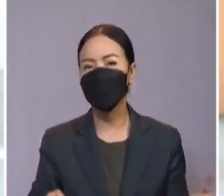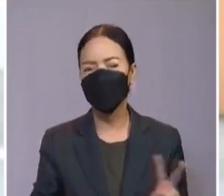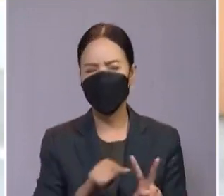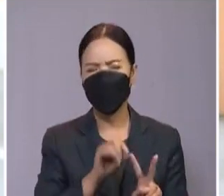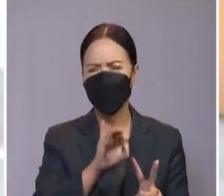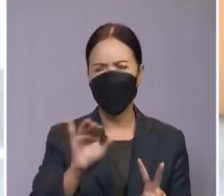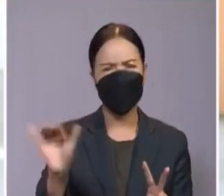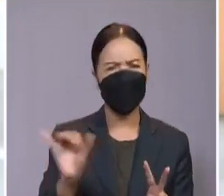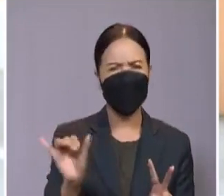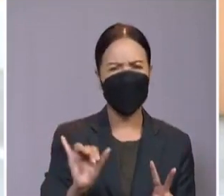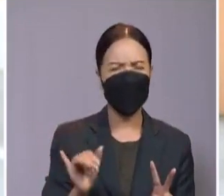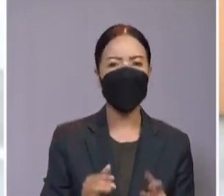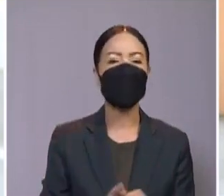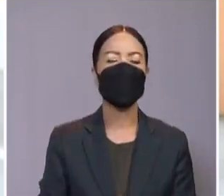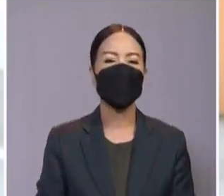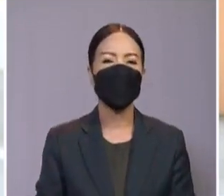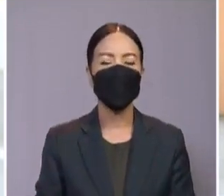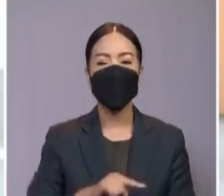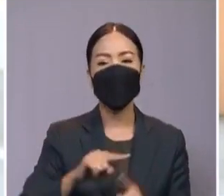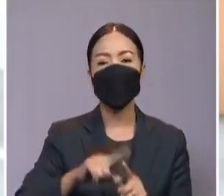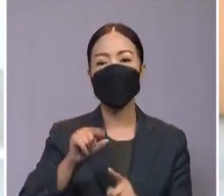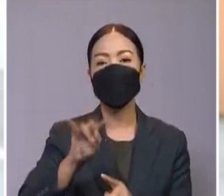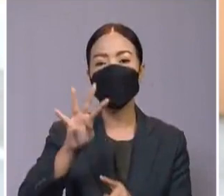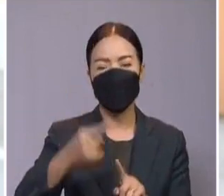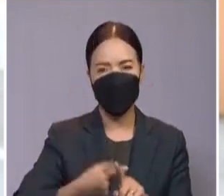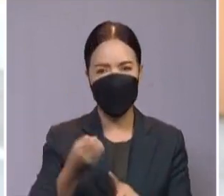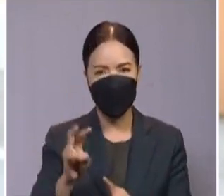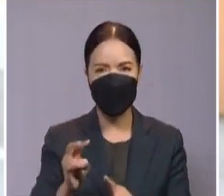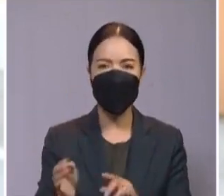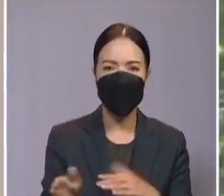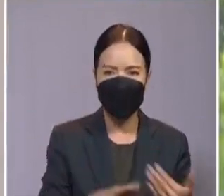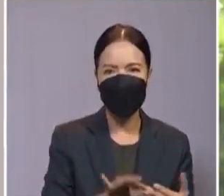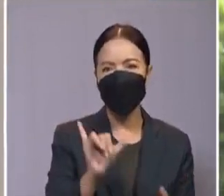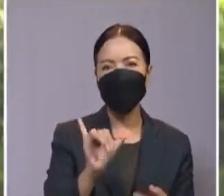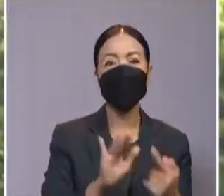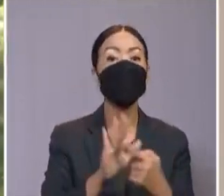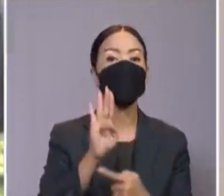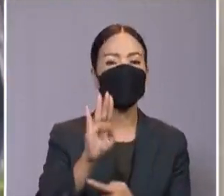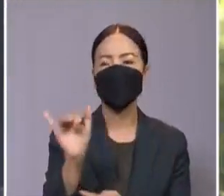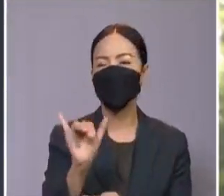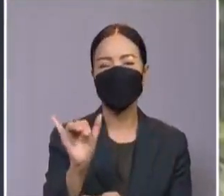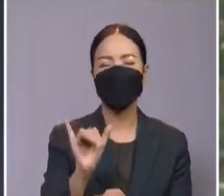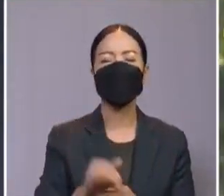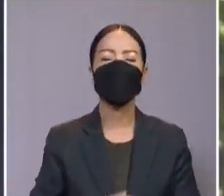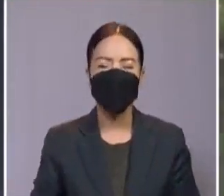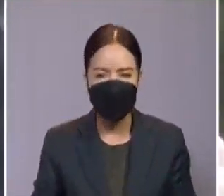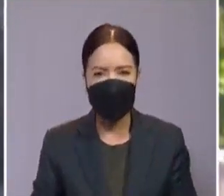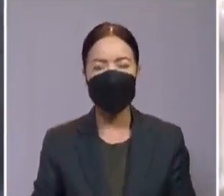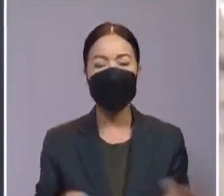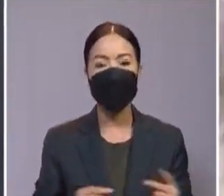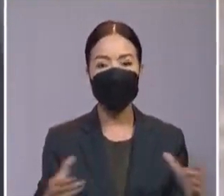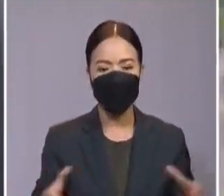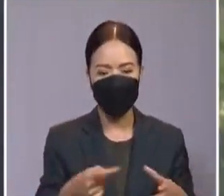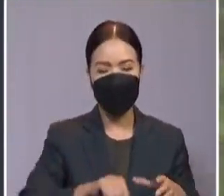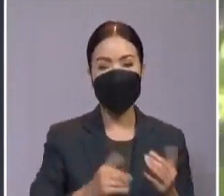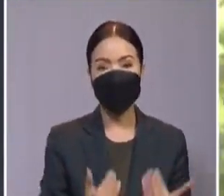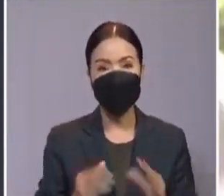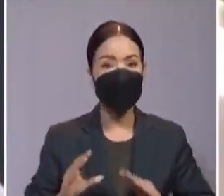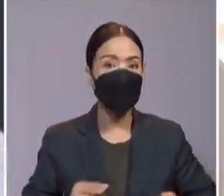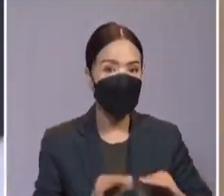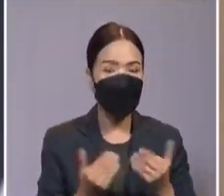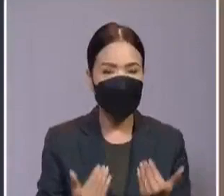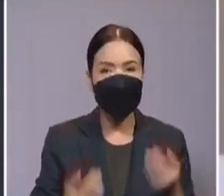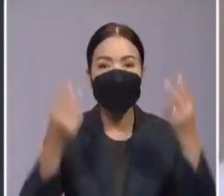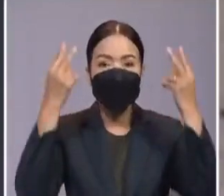ส่งสัญญาณว่าจะมีการยุบสภา 24ธันวาคมแน่นอนค่ะการประชุมครมนะคะพลเอกประยุทธ์